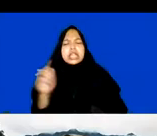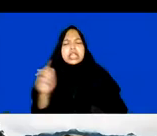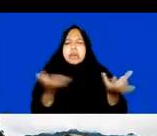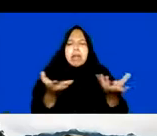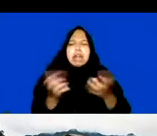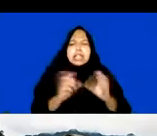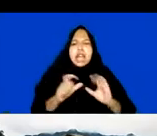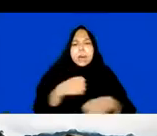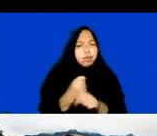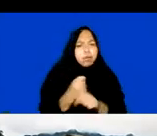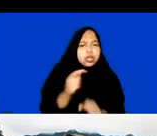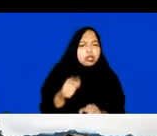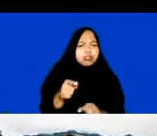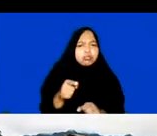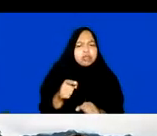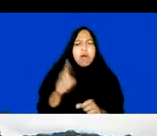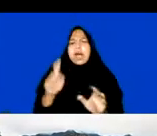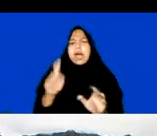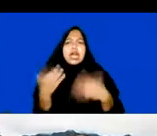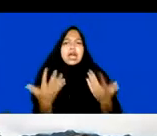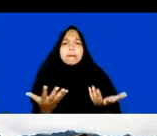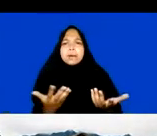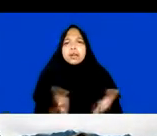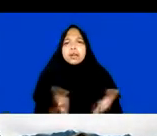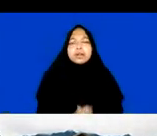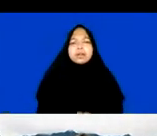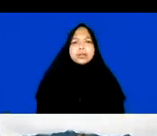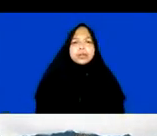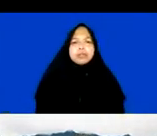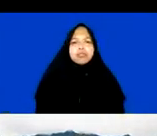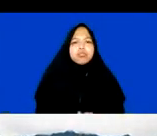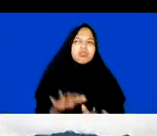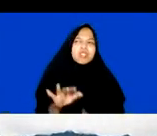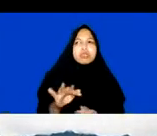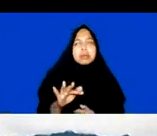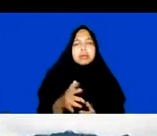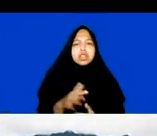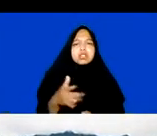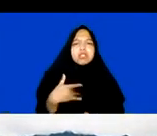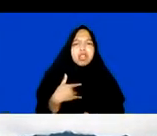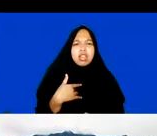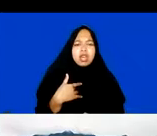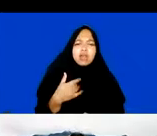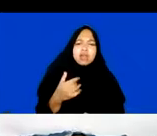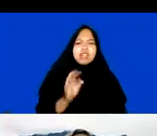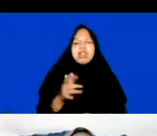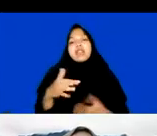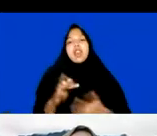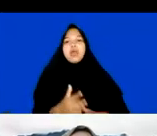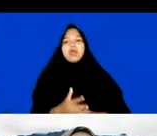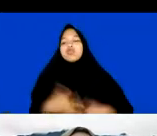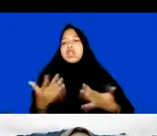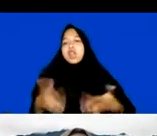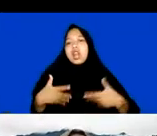mas, kayak gitu kan, maksudnya pakai cat apa, pakaiin, jadi kayak aku nggak terlalu seneng kayak gitu ya. Tidak mungkin ya kalau